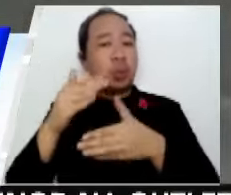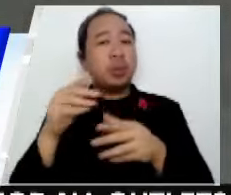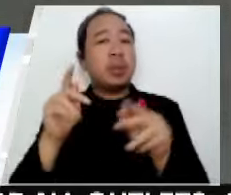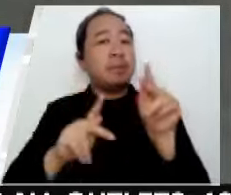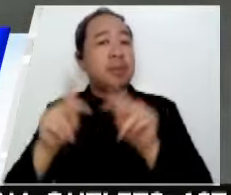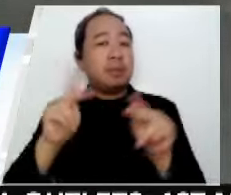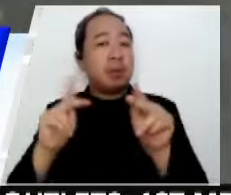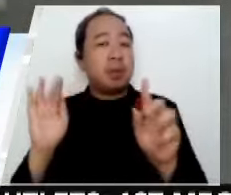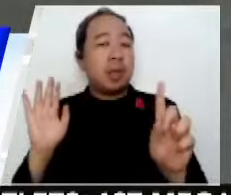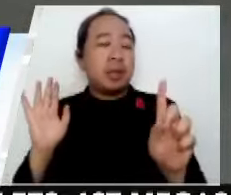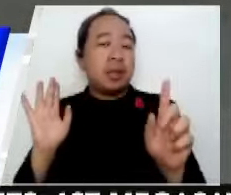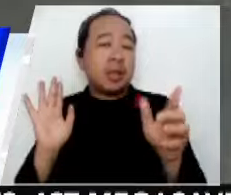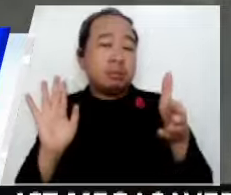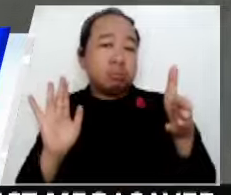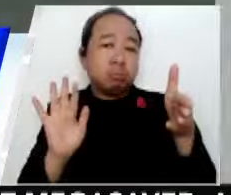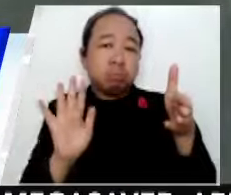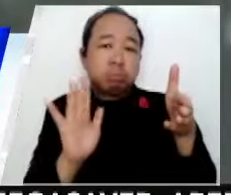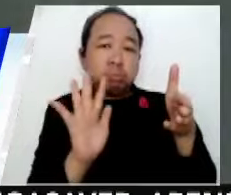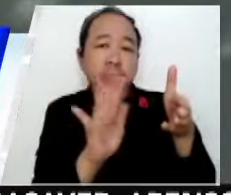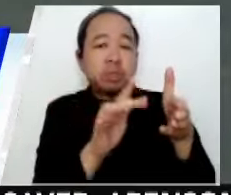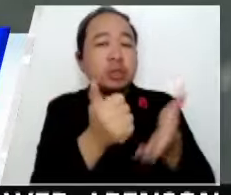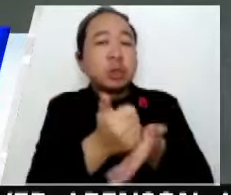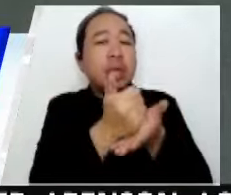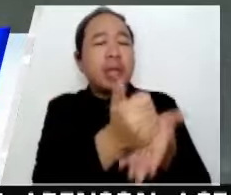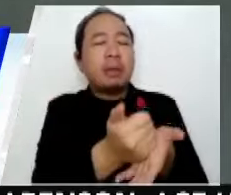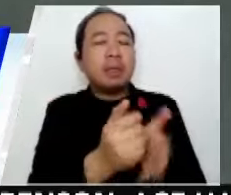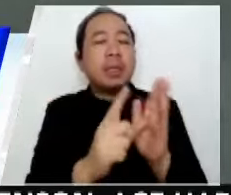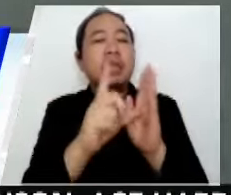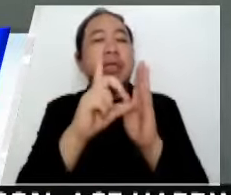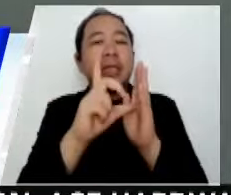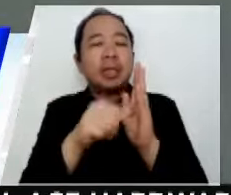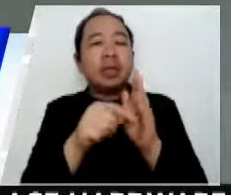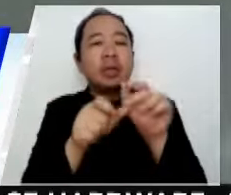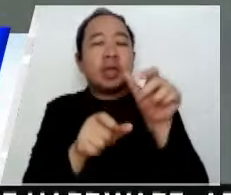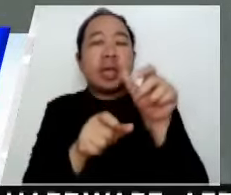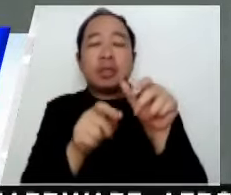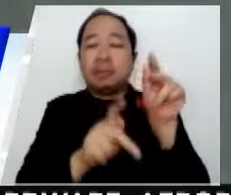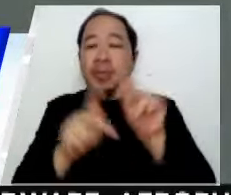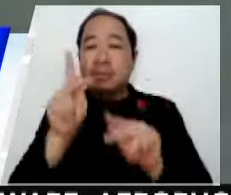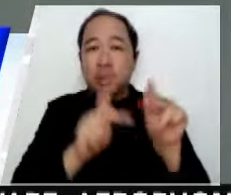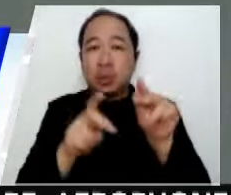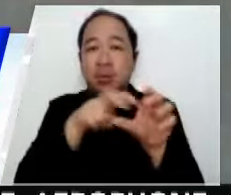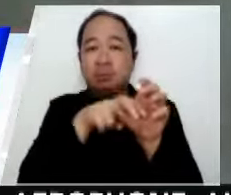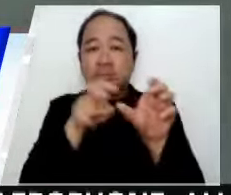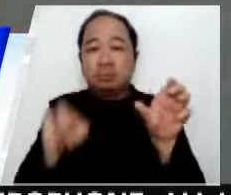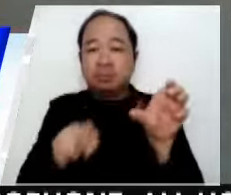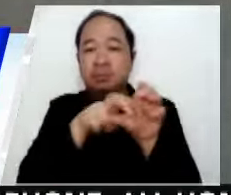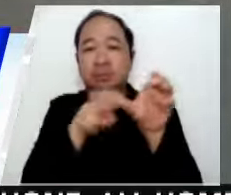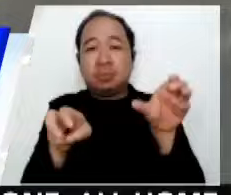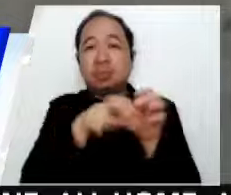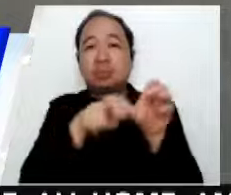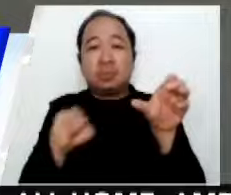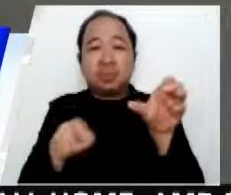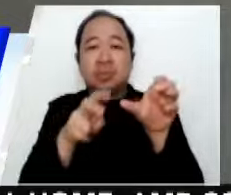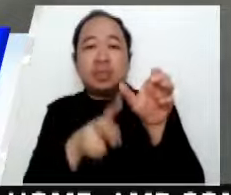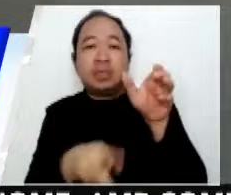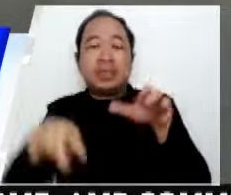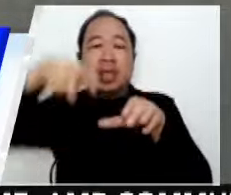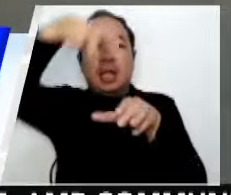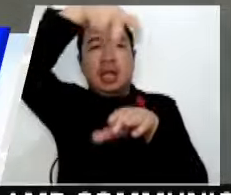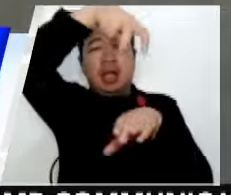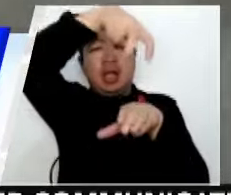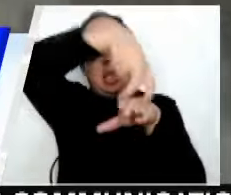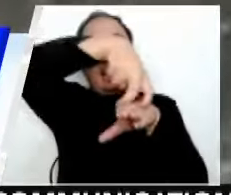tumulong. Ilang minuto pa, isa-isa nang lumabas sa mga pasahero at umakyat po sa bubungan ng bus na ito hanggang